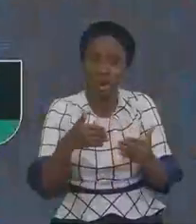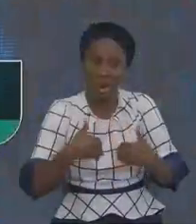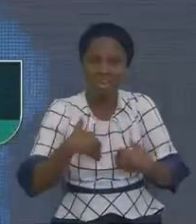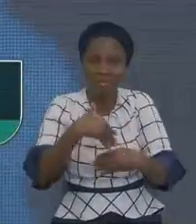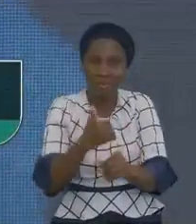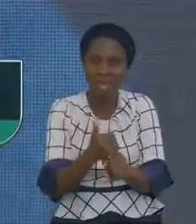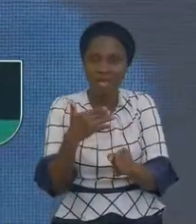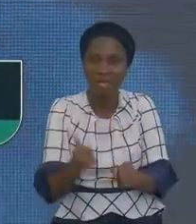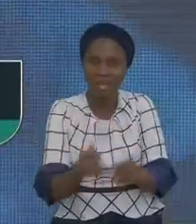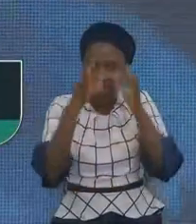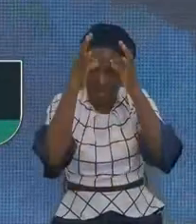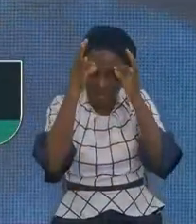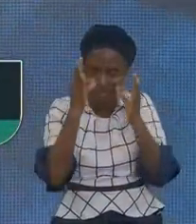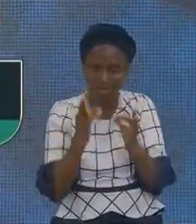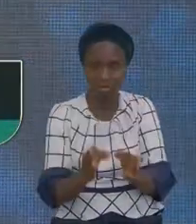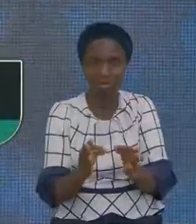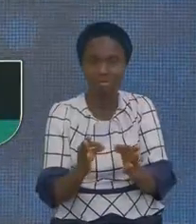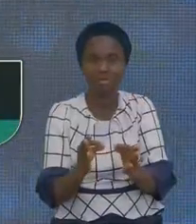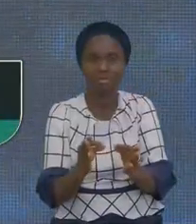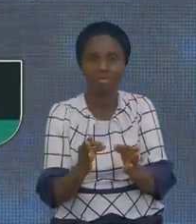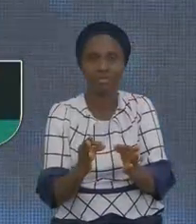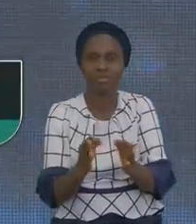Seigneur, je veux aller là-bas.